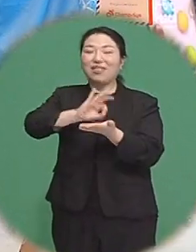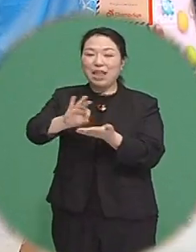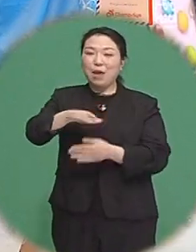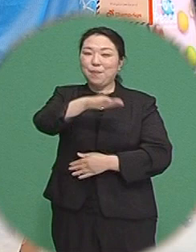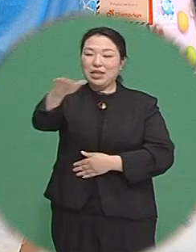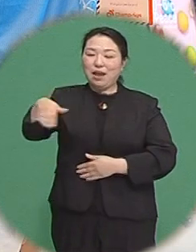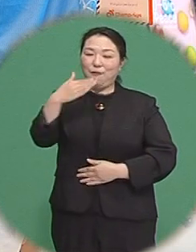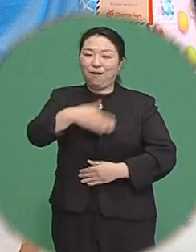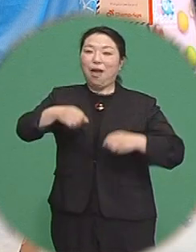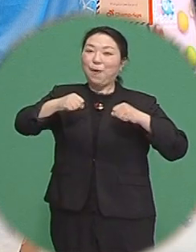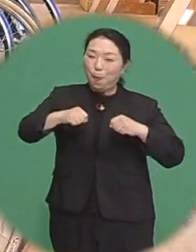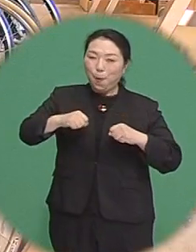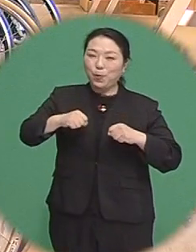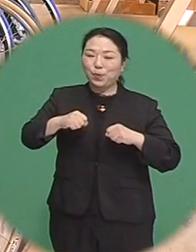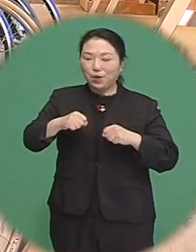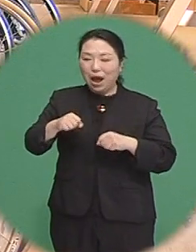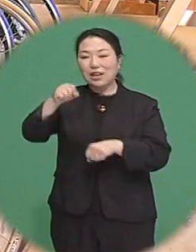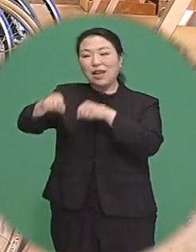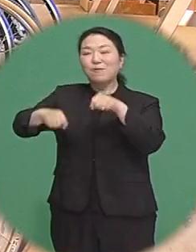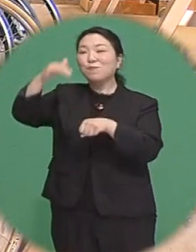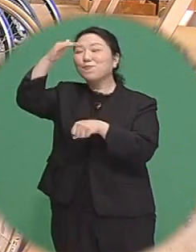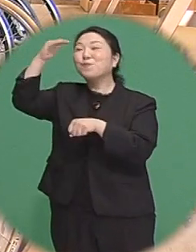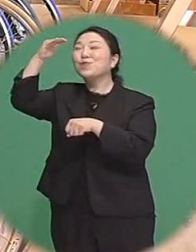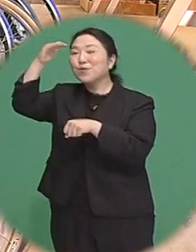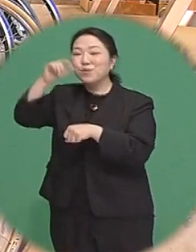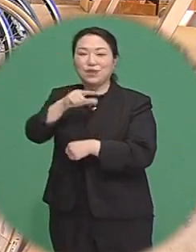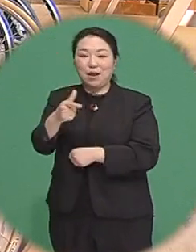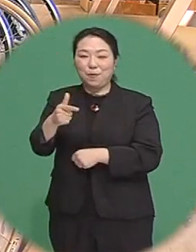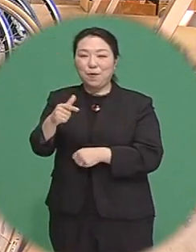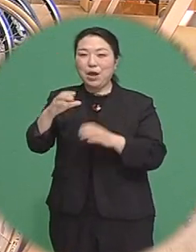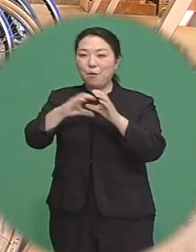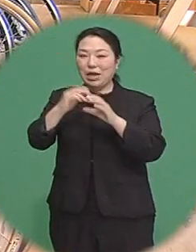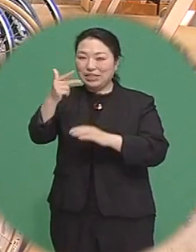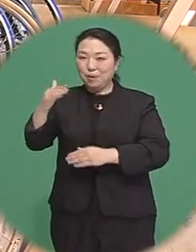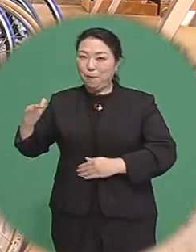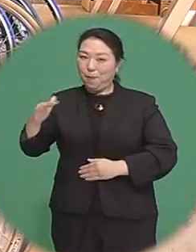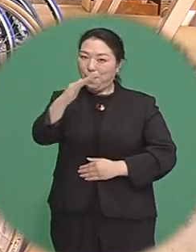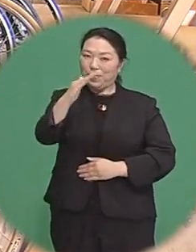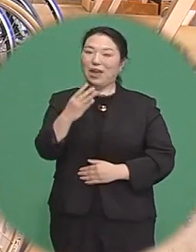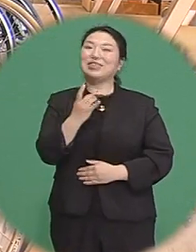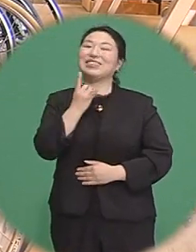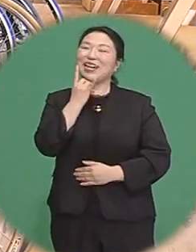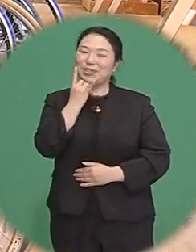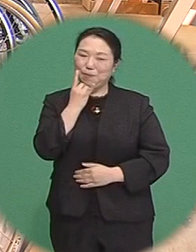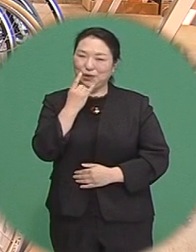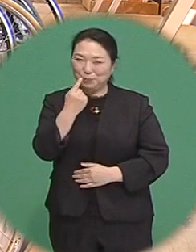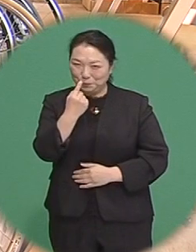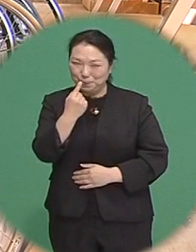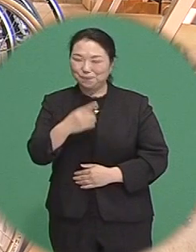づくりやサイクルツーリズムなど本市の発展につながることを期待しています